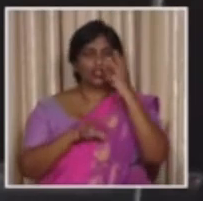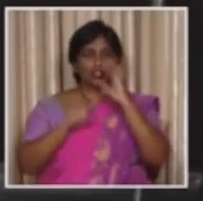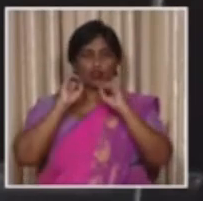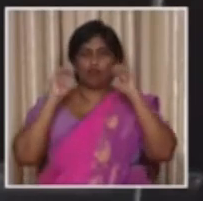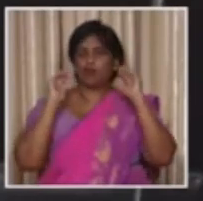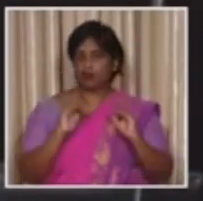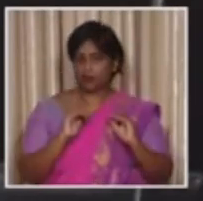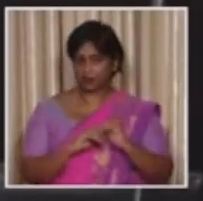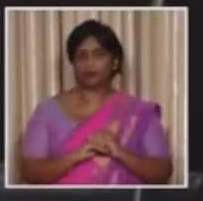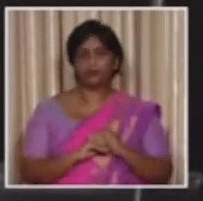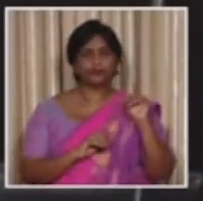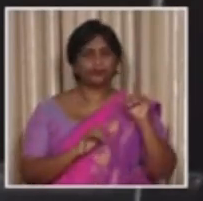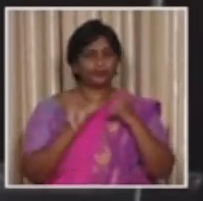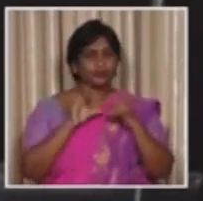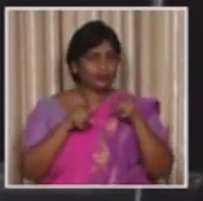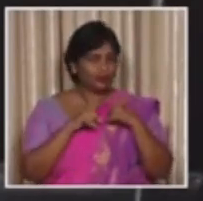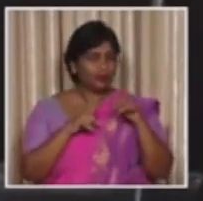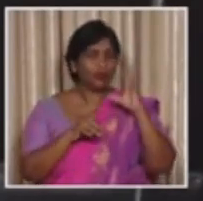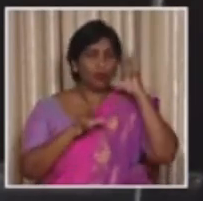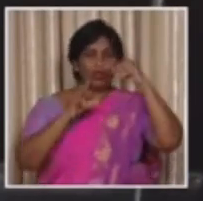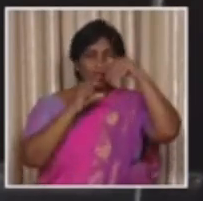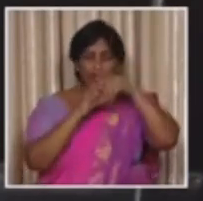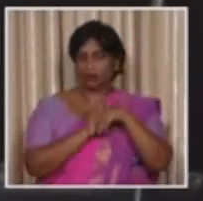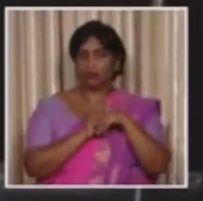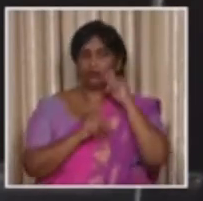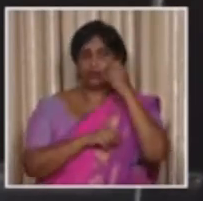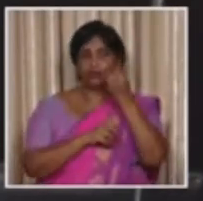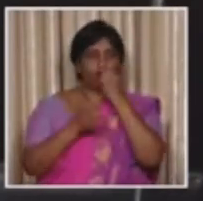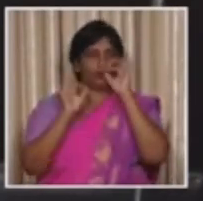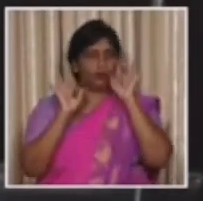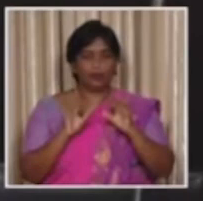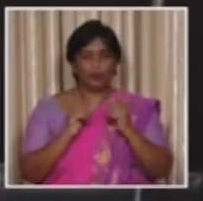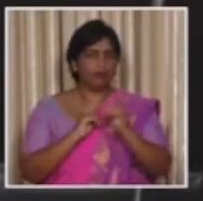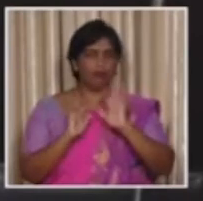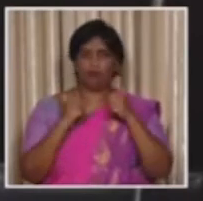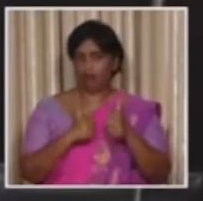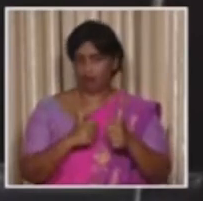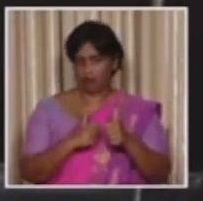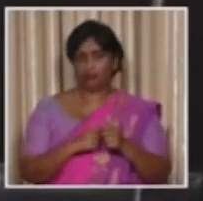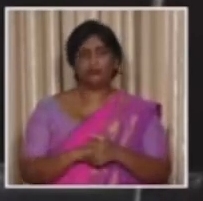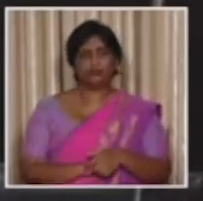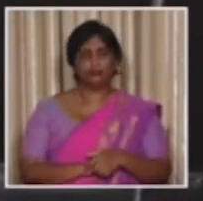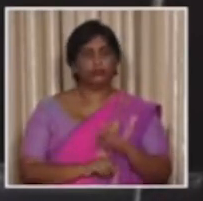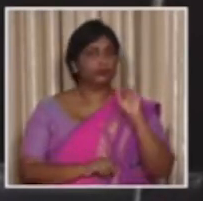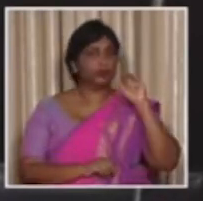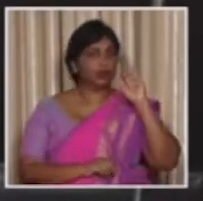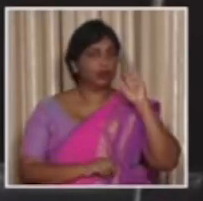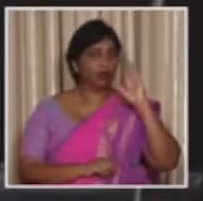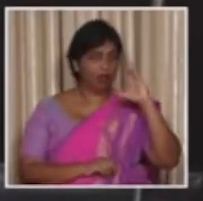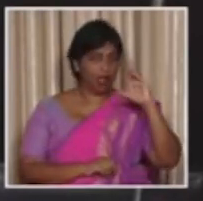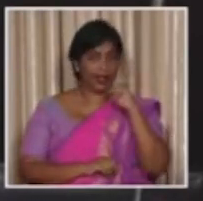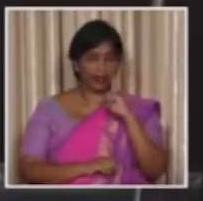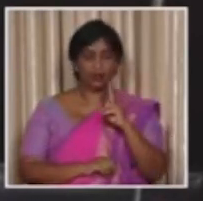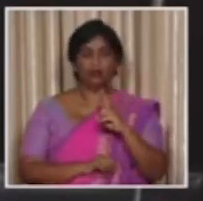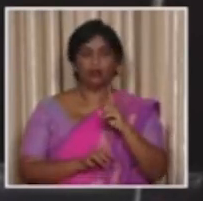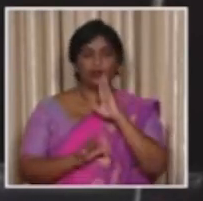පවතී මයිටා වදුරු හේතුවෙන් පොල් මද කිසිදු අවස්ථාවක පාරිභෝජන නොසුදුසුත්වයට පත් නොවේ A1